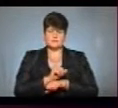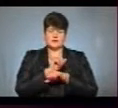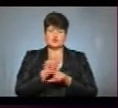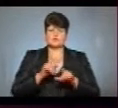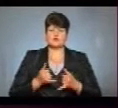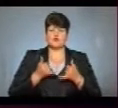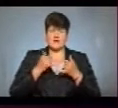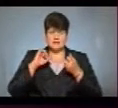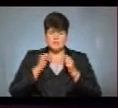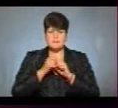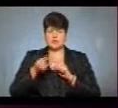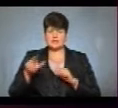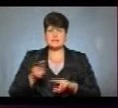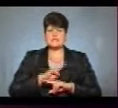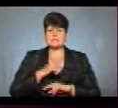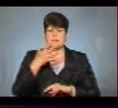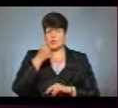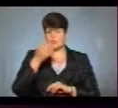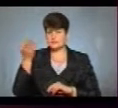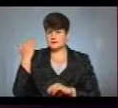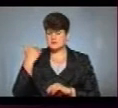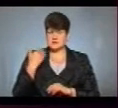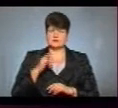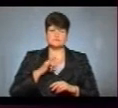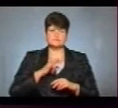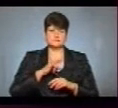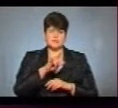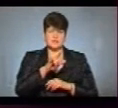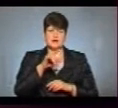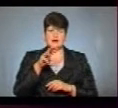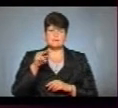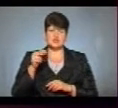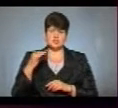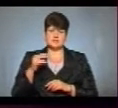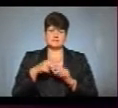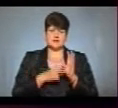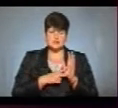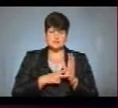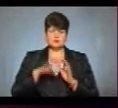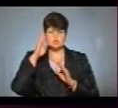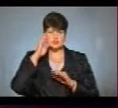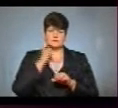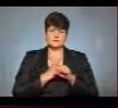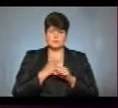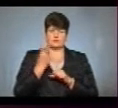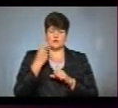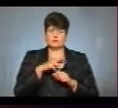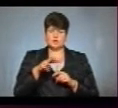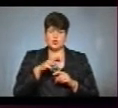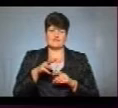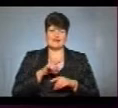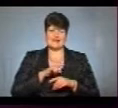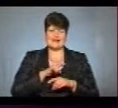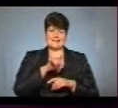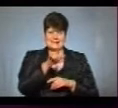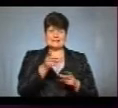вшанувати пам'ять людей, які загинули 5 років тому у пасажирському лайнері MH17. Чоловік змайстрував двохметровий паперовий літак і